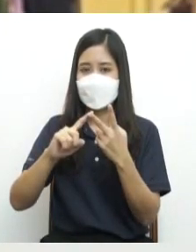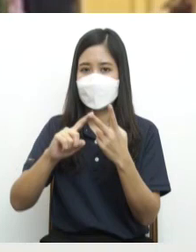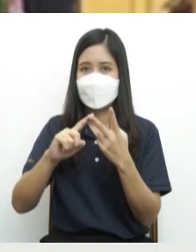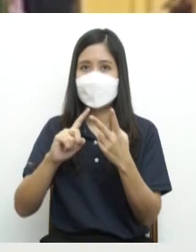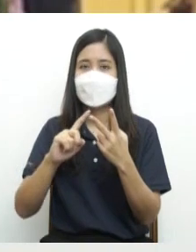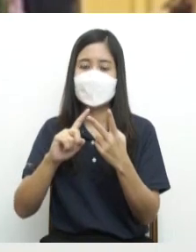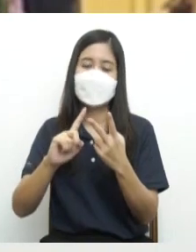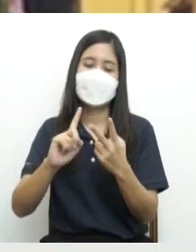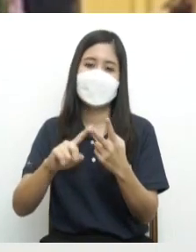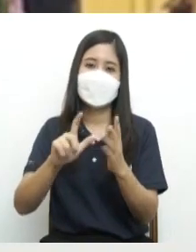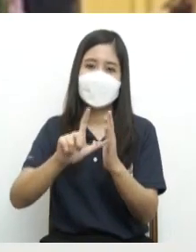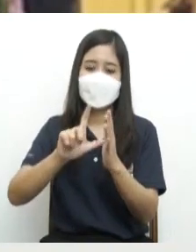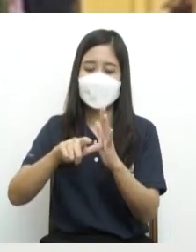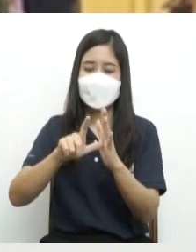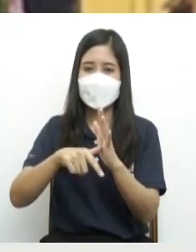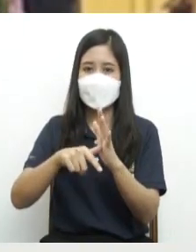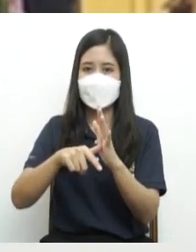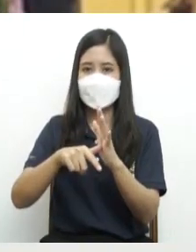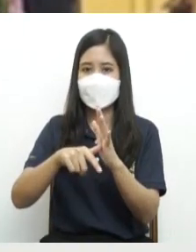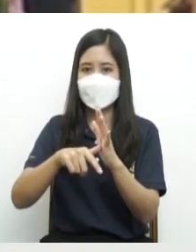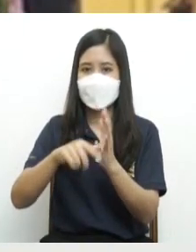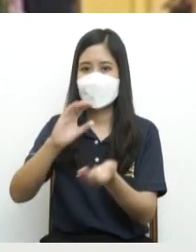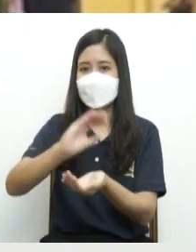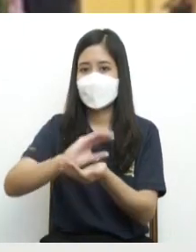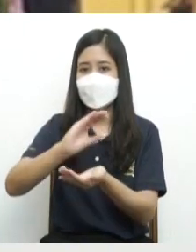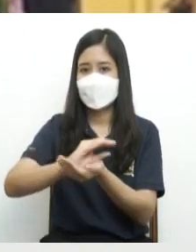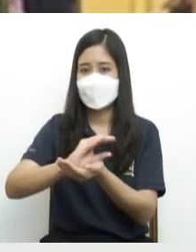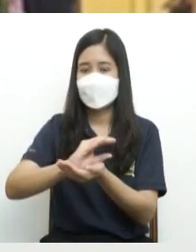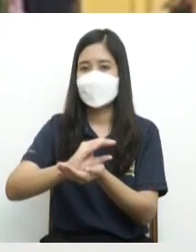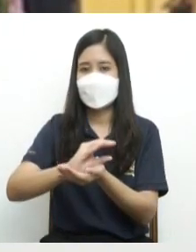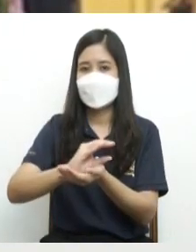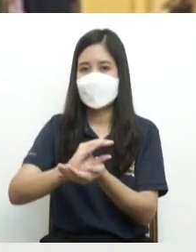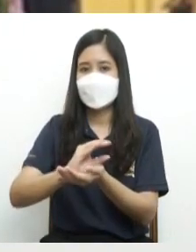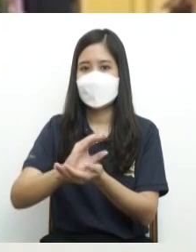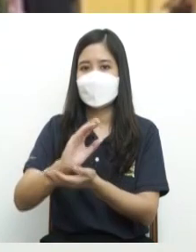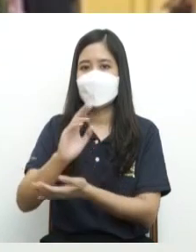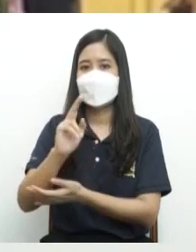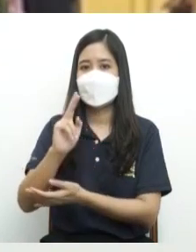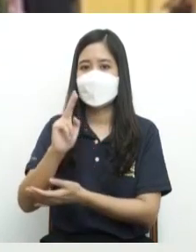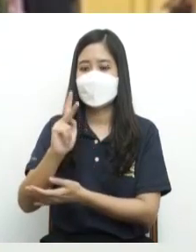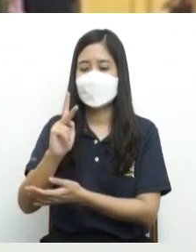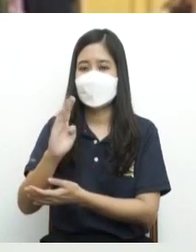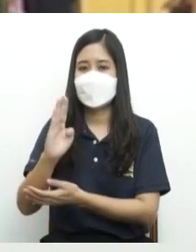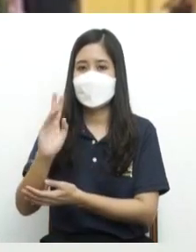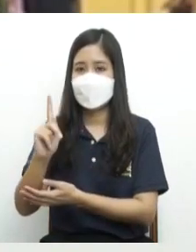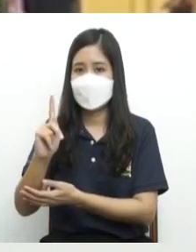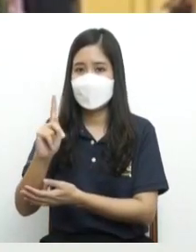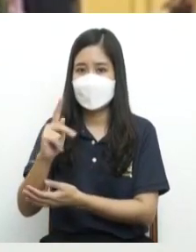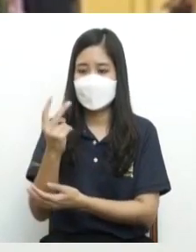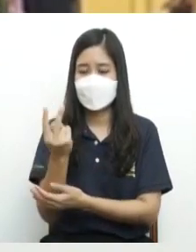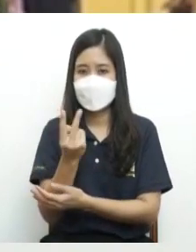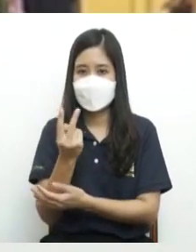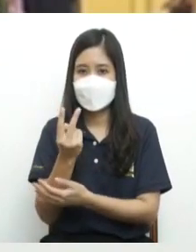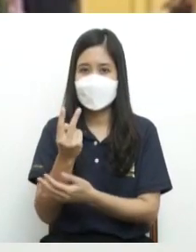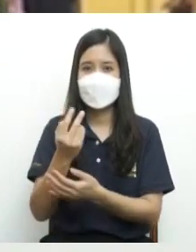ายาทิพย์ค่ะท่านเลขาธิการคณะกรรมการกองทุนบำเหน็จบำนาญข้าราชการนะคะซึ่งท่านค่ะจะเป็นผู้นำในการบริห